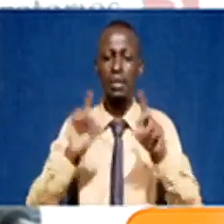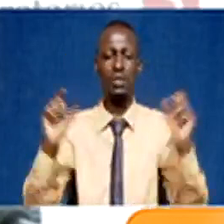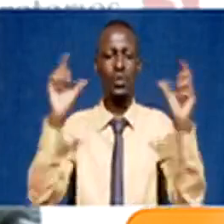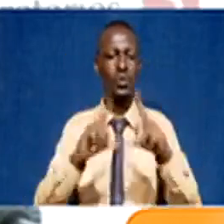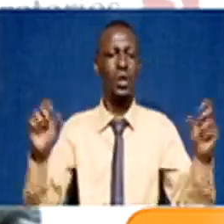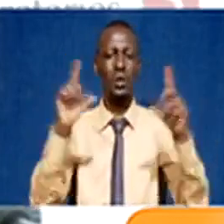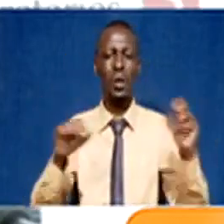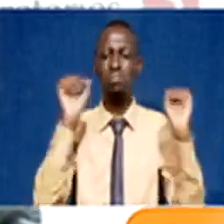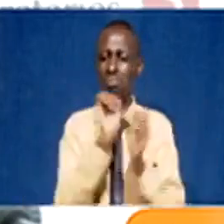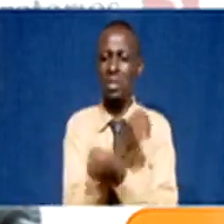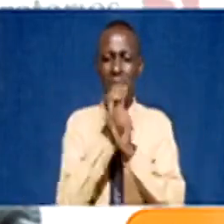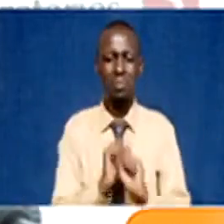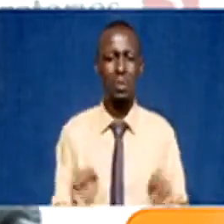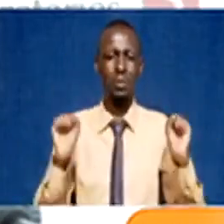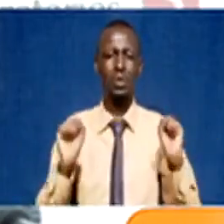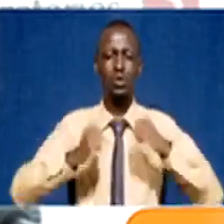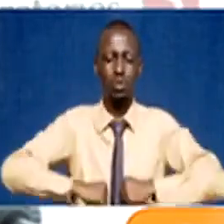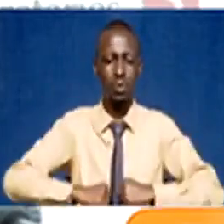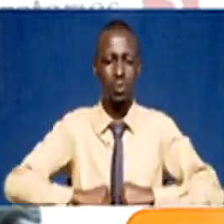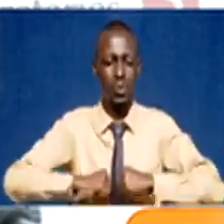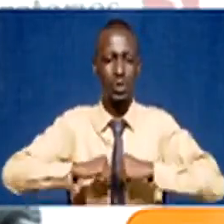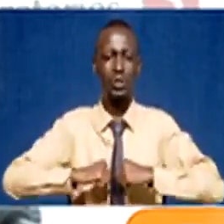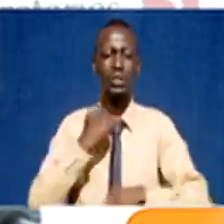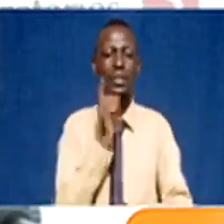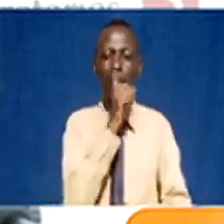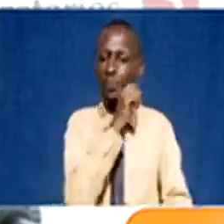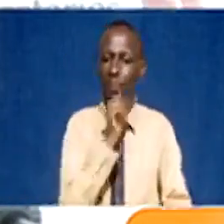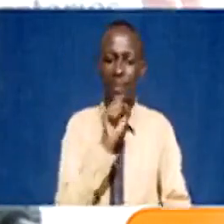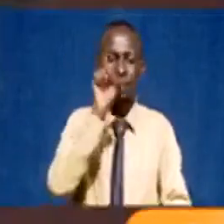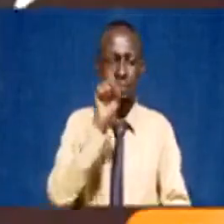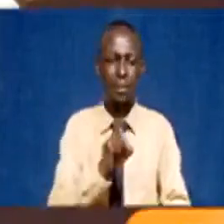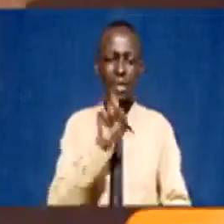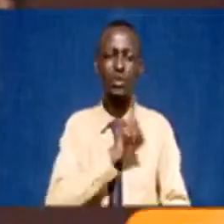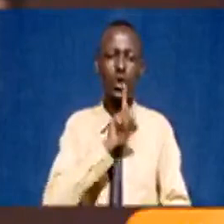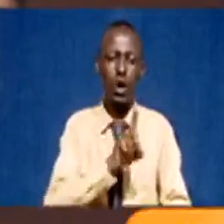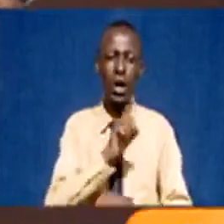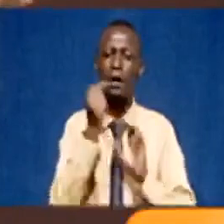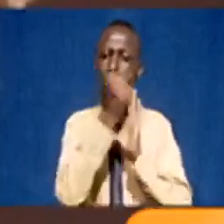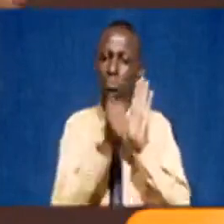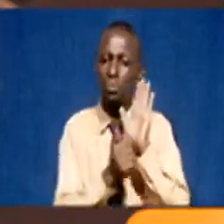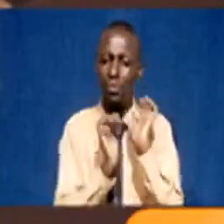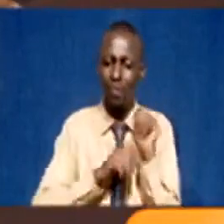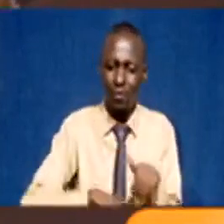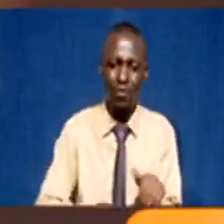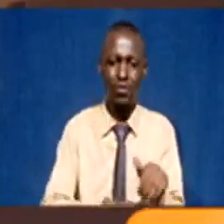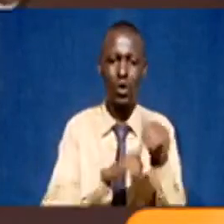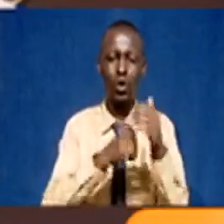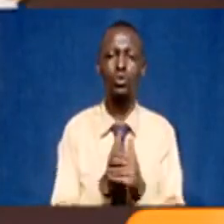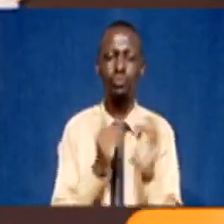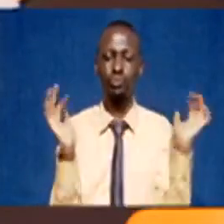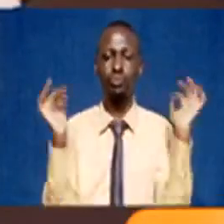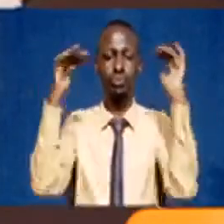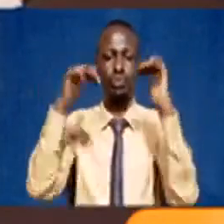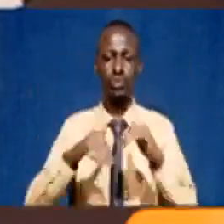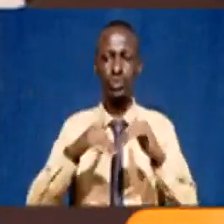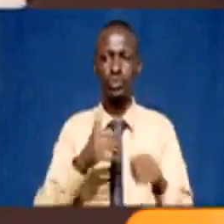say it because the chief executive tells them, you must draw the line. Katika kongamano hilo, taasisi ya makatibu